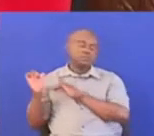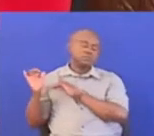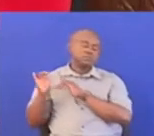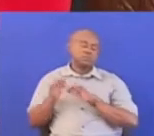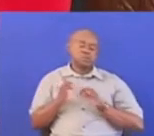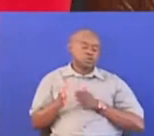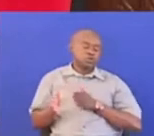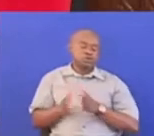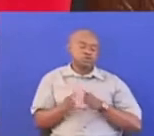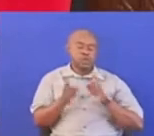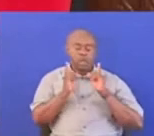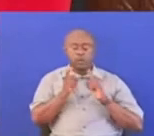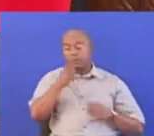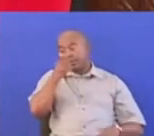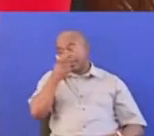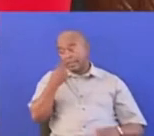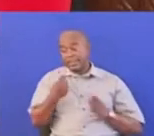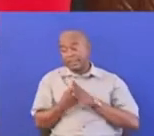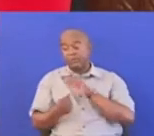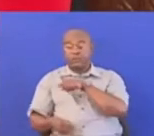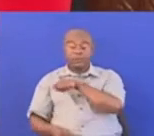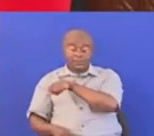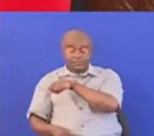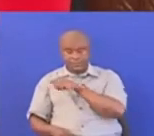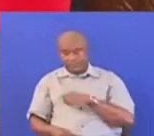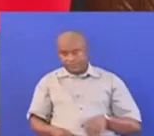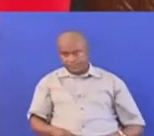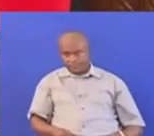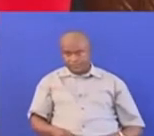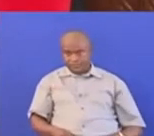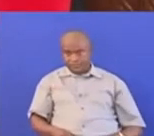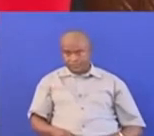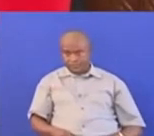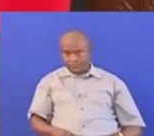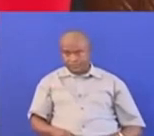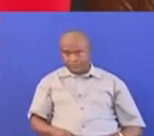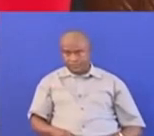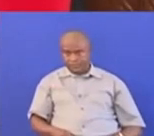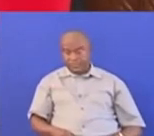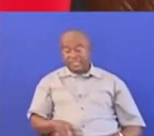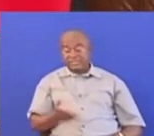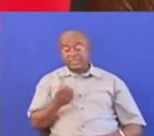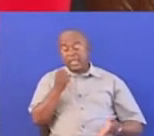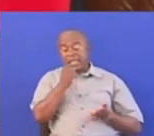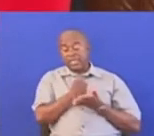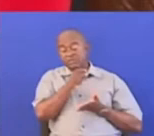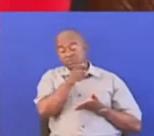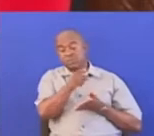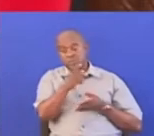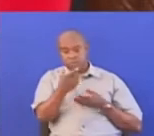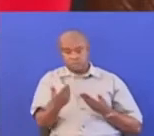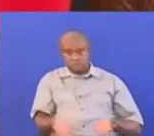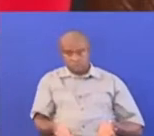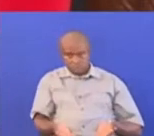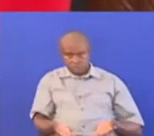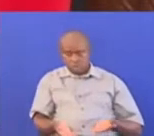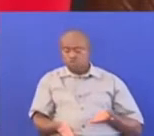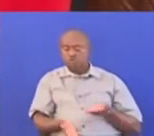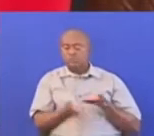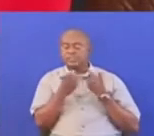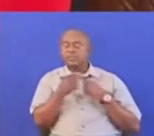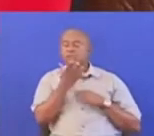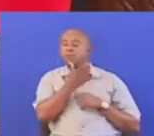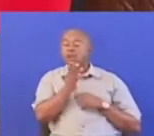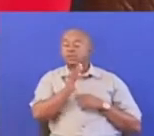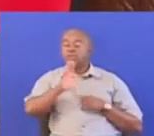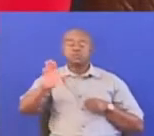ziwa la Mwalimu Nyerere yanatokea sehemu hiyo. Hivyo basi kuingia kwa azimio hili kutasababisha yale maji